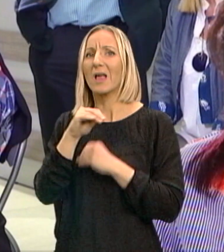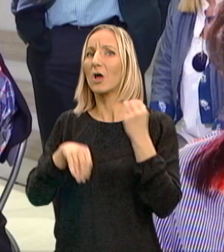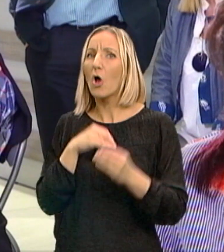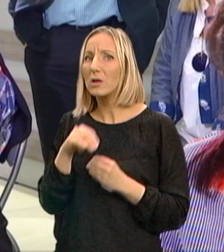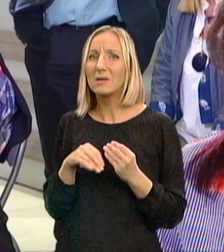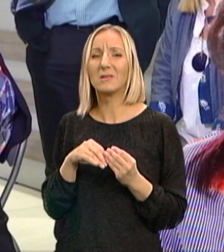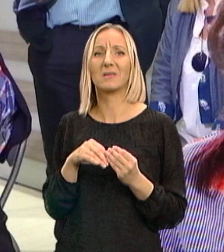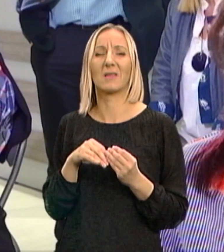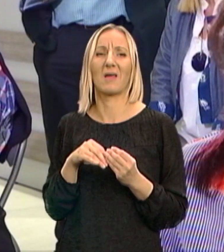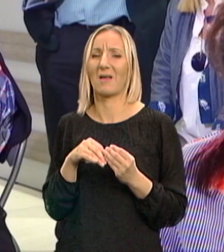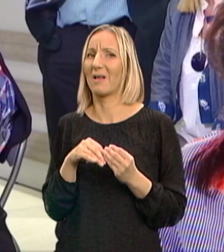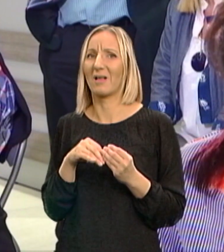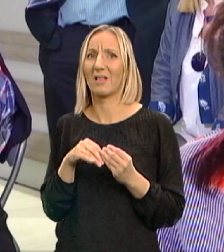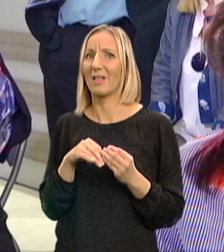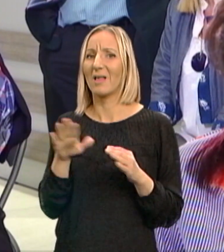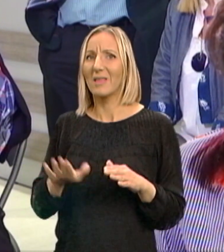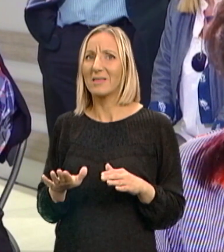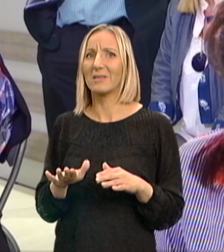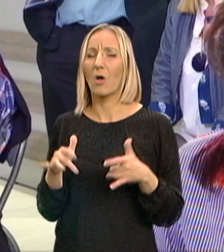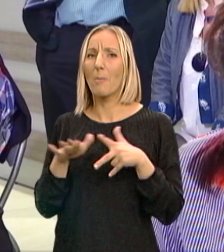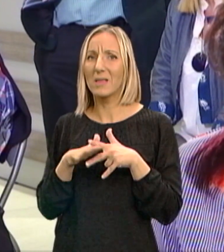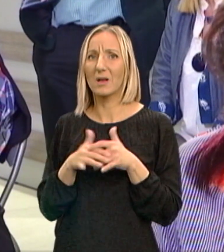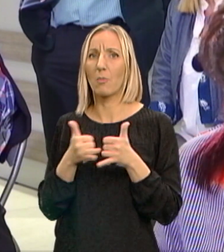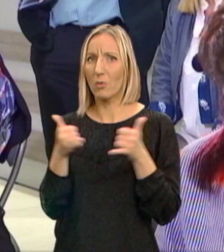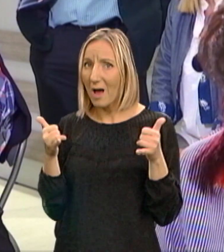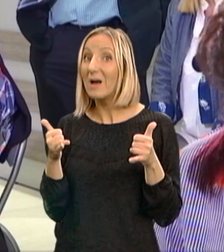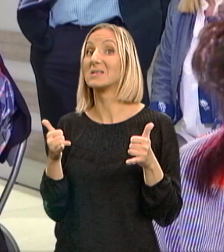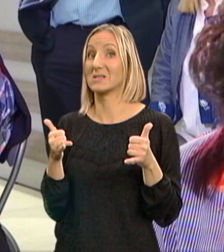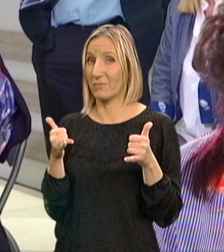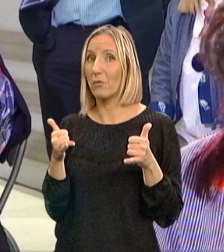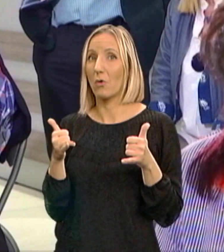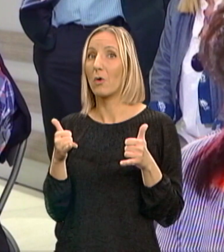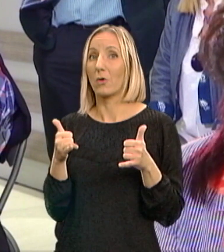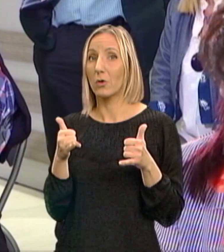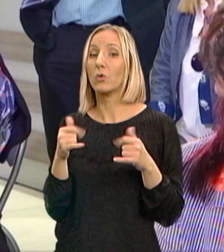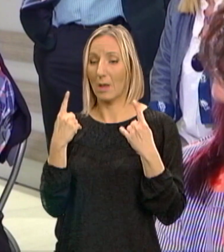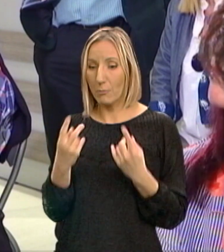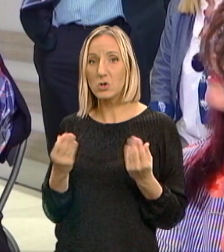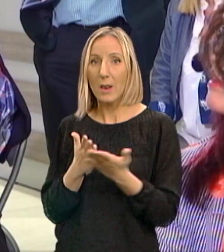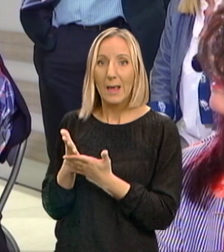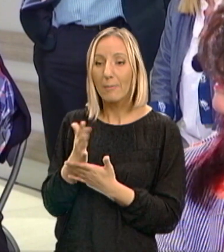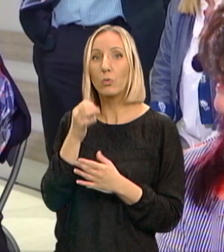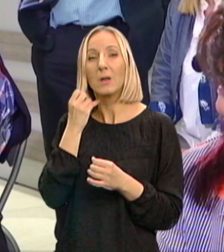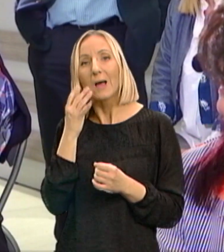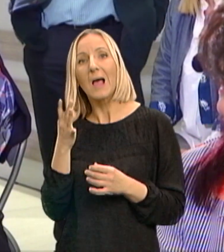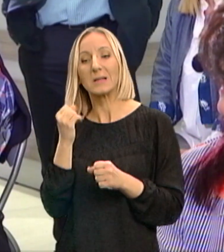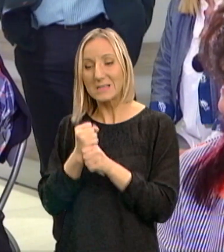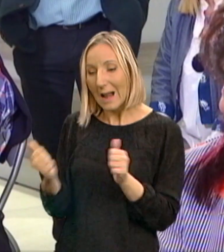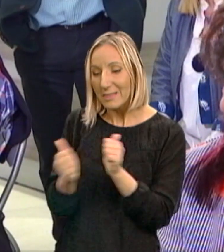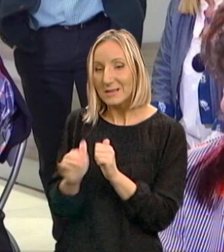ometenog u razvoju i da postoji neki put kada se radi sa detetom, da ono može da